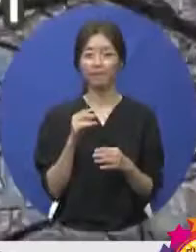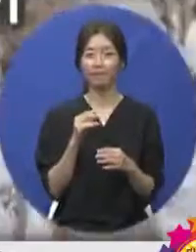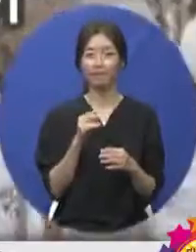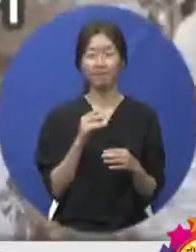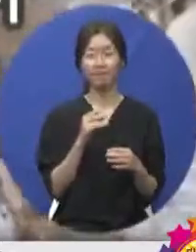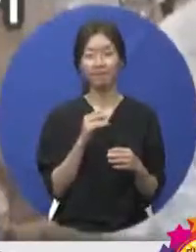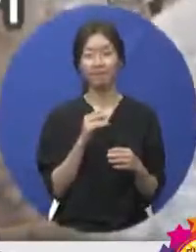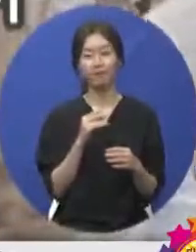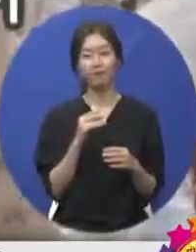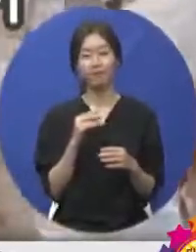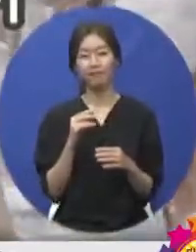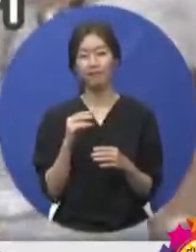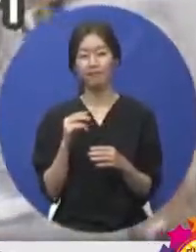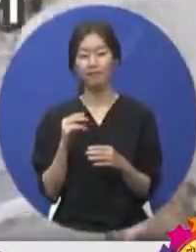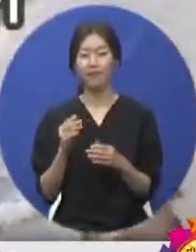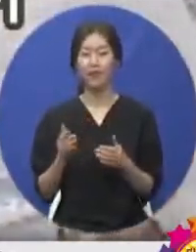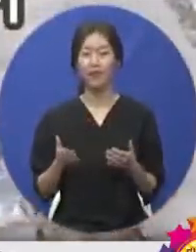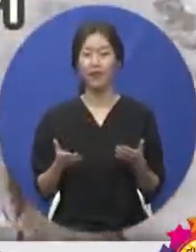비리들